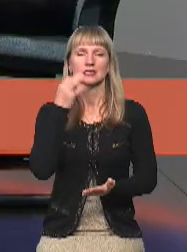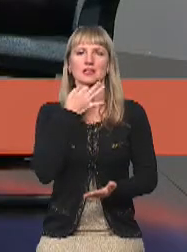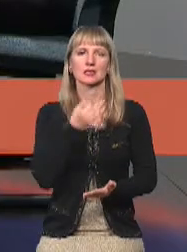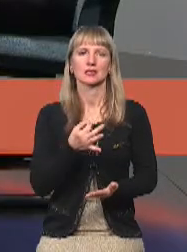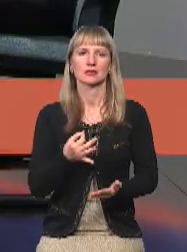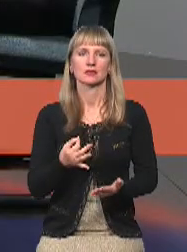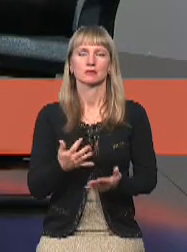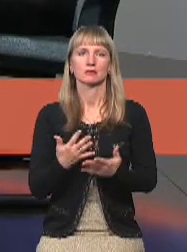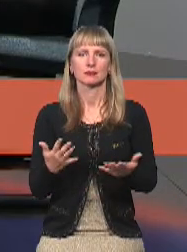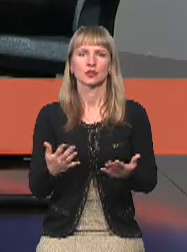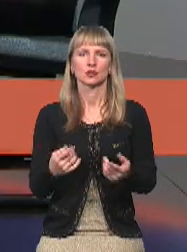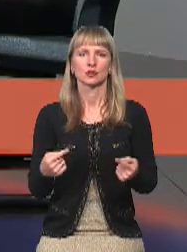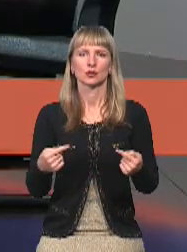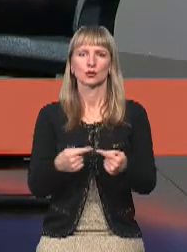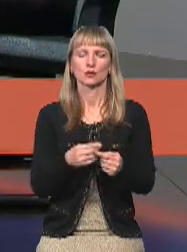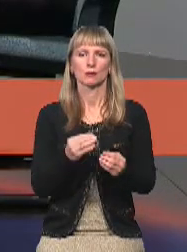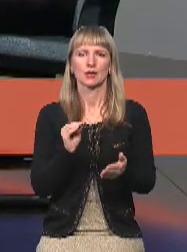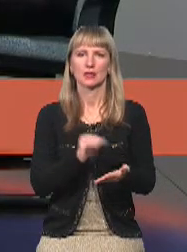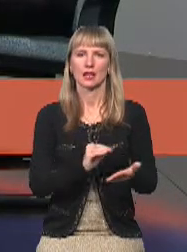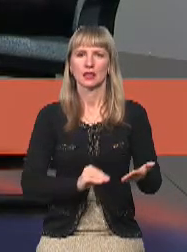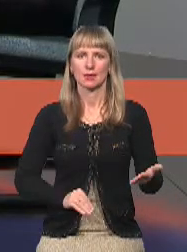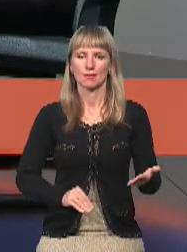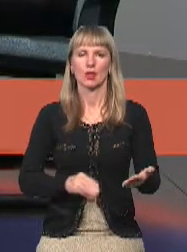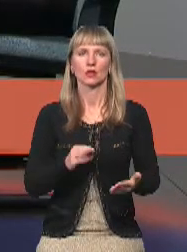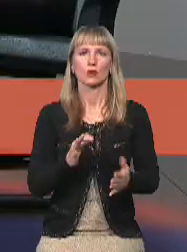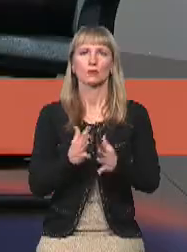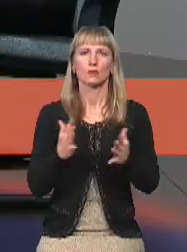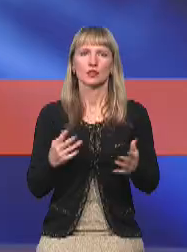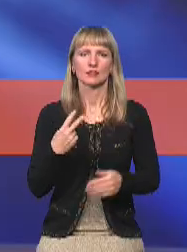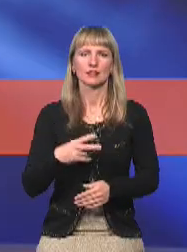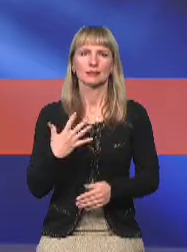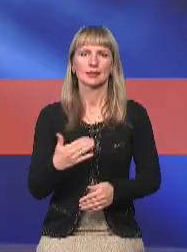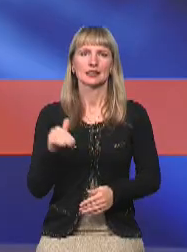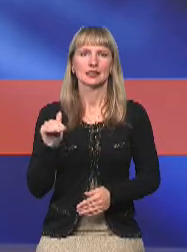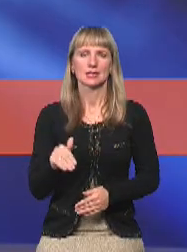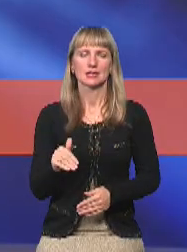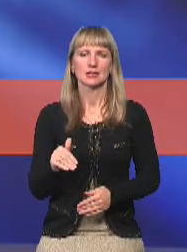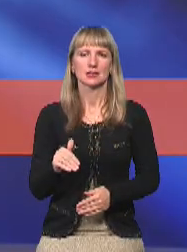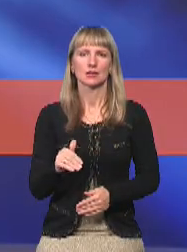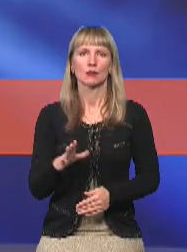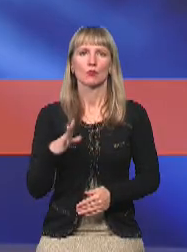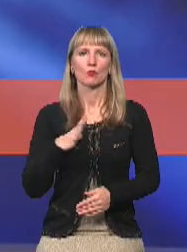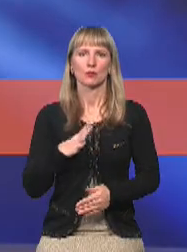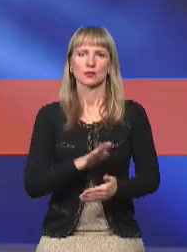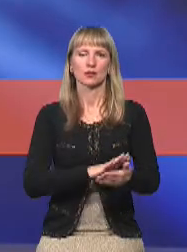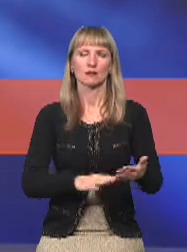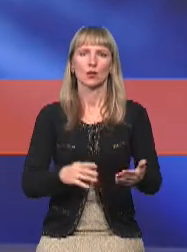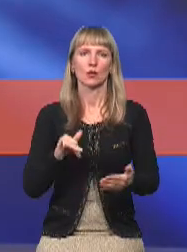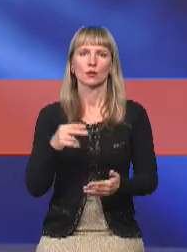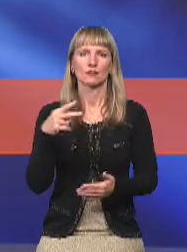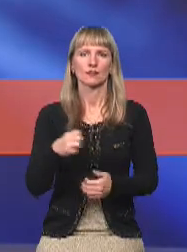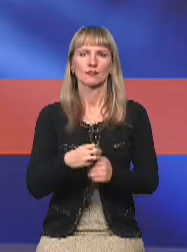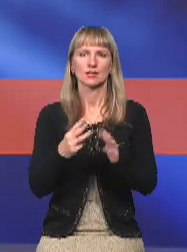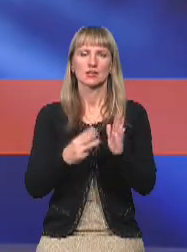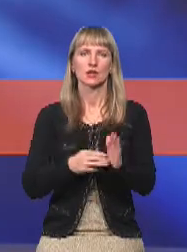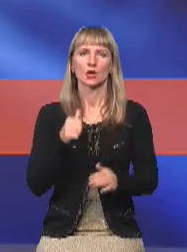більш так статистичними даними, то, наприклад, от більше 25 тисяч було звернень у